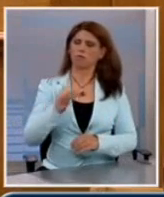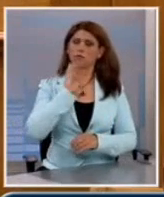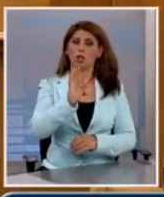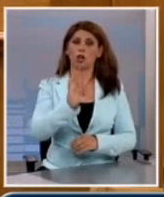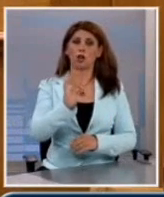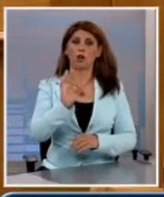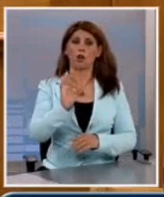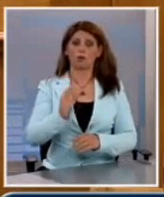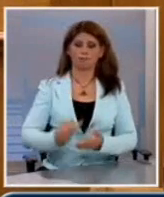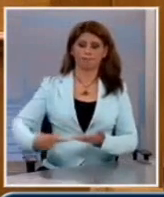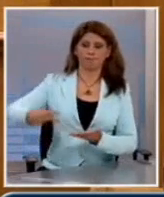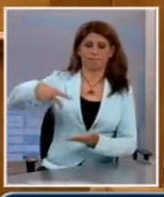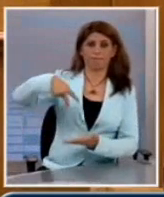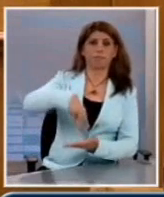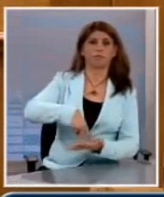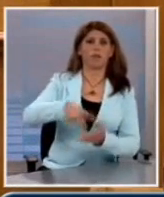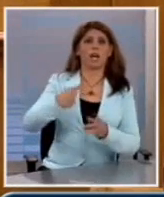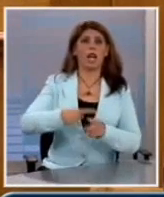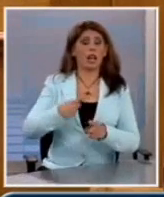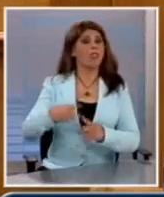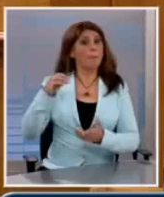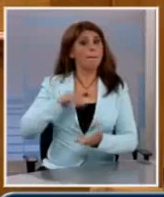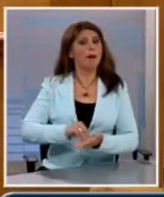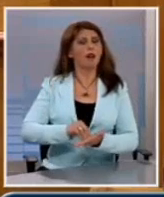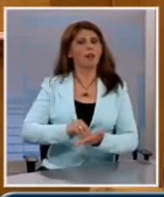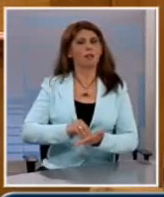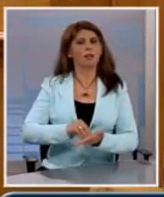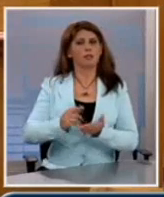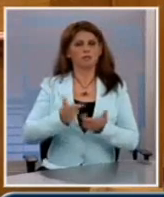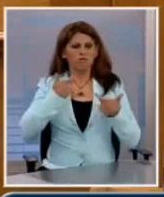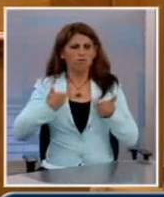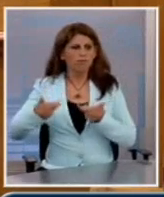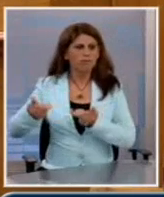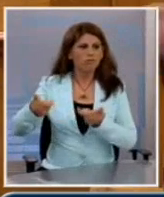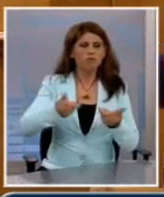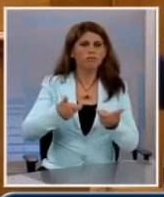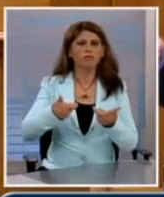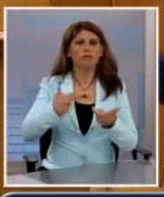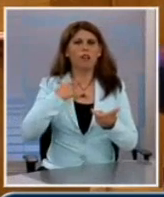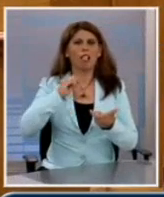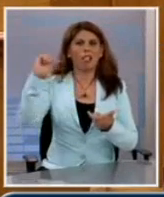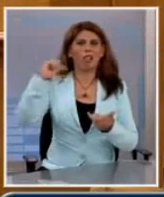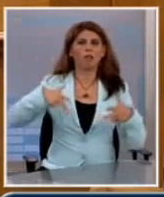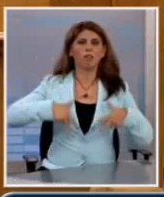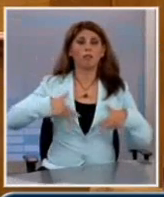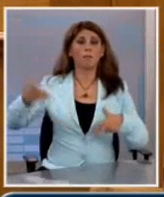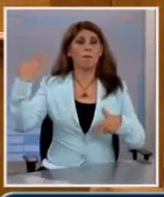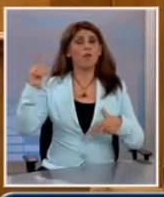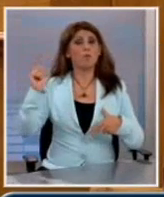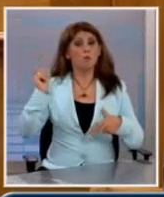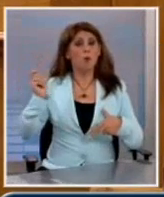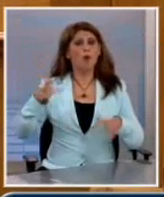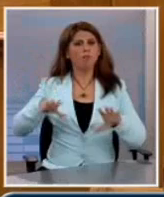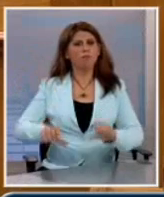χώρα ξανά στα πόδια της, να ξεφύγουμε από την επιτροπή στην οποία μας έβαλαν οι χρεοκοπημένες κυβερνήσεις του παλιού πολιτικού